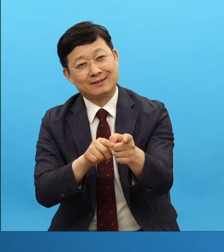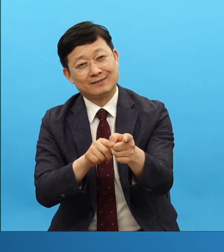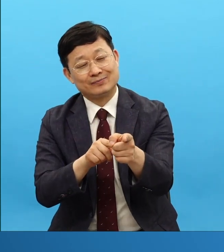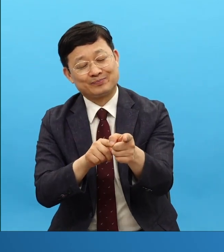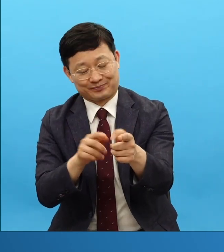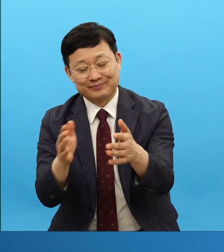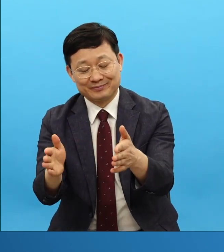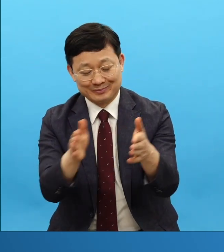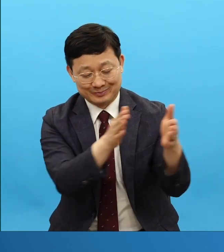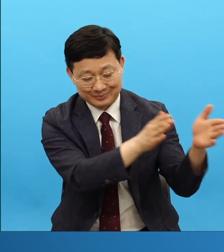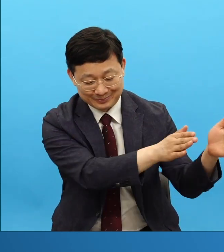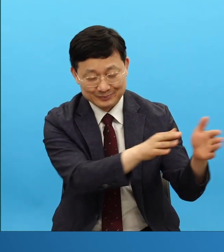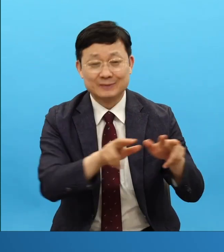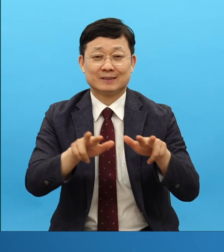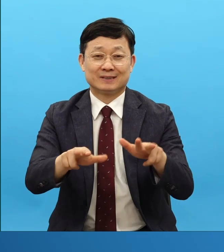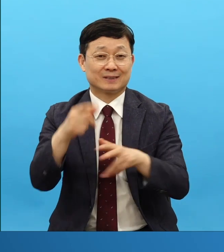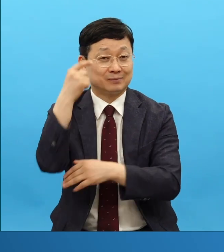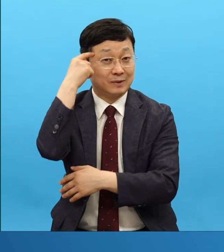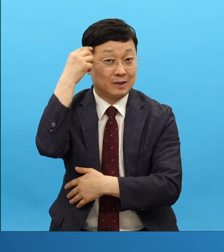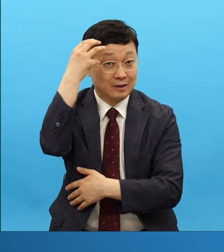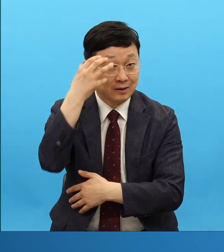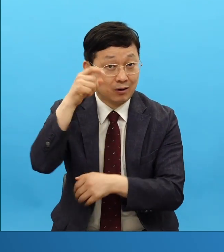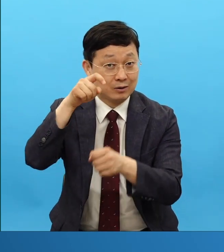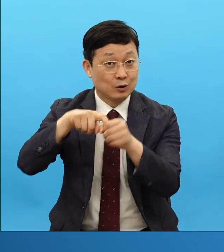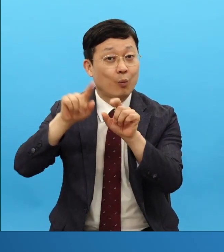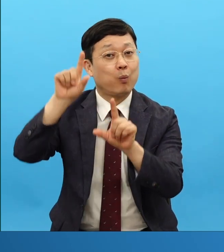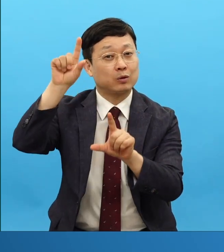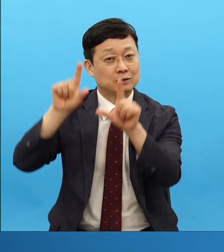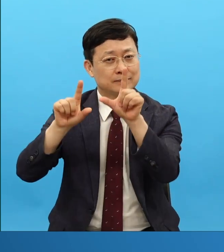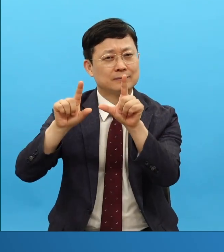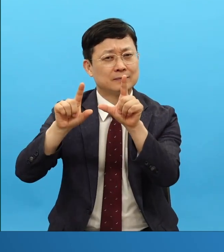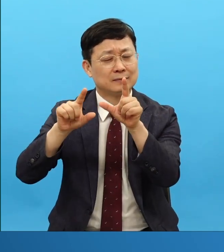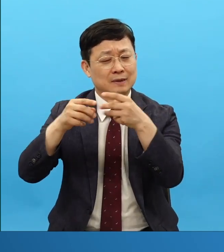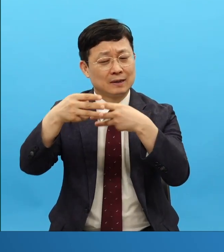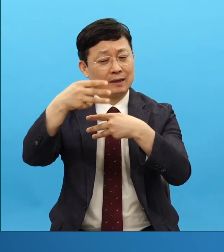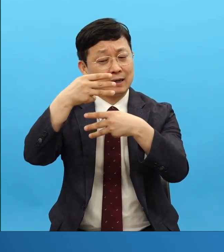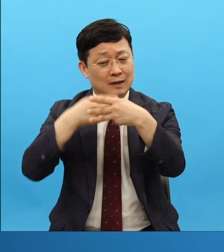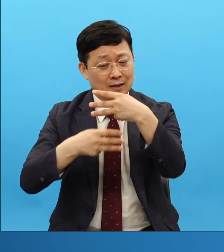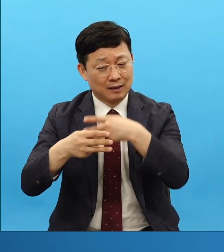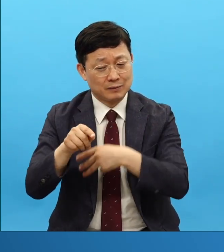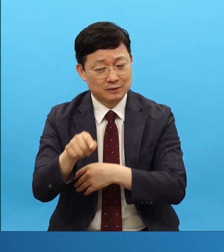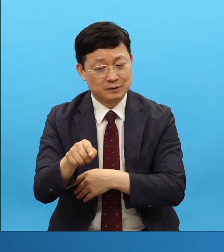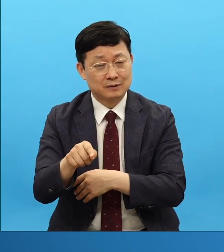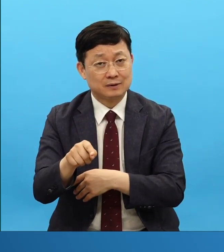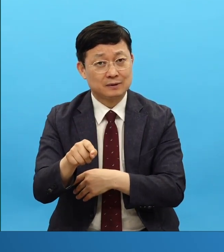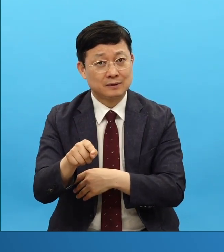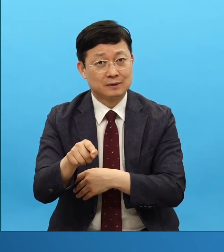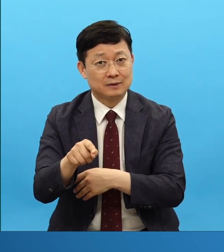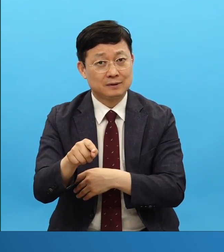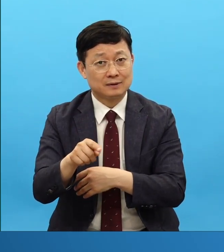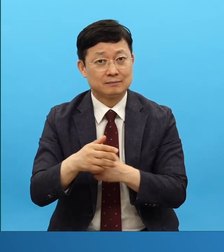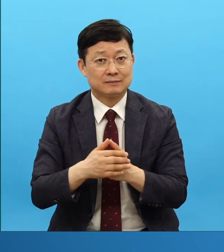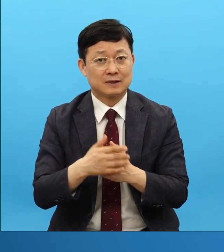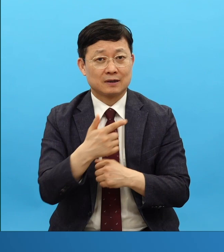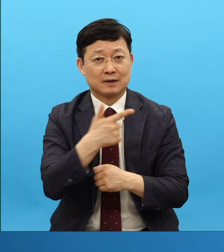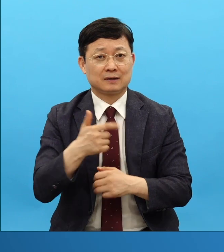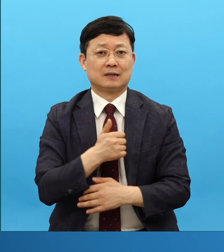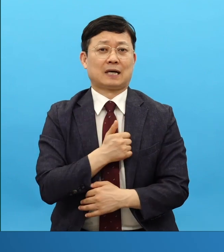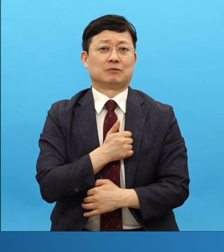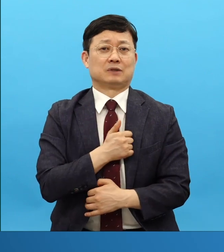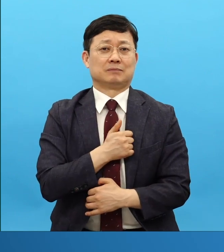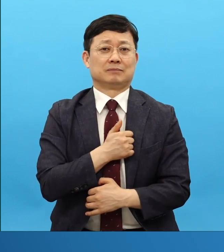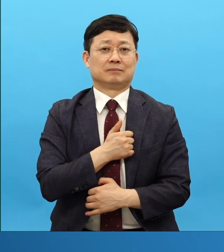영적으로 여러분들이 지금 렘넌트 이렇게 할 때 렘넌트는 굉장한 그 자부심이 있어야 됩니다.